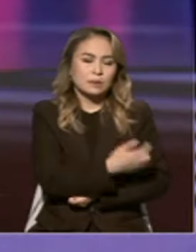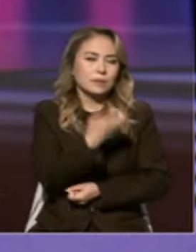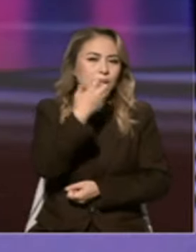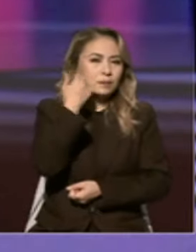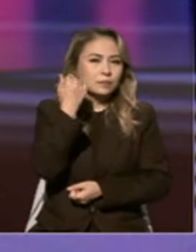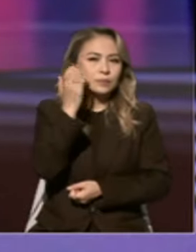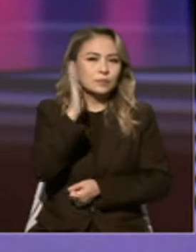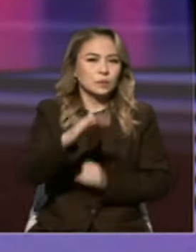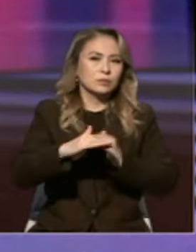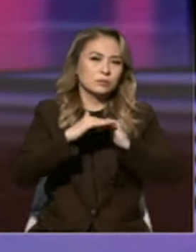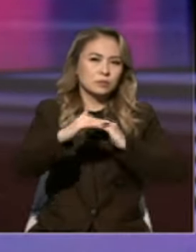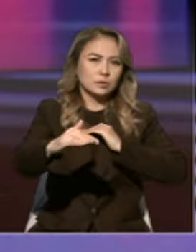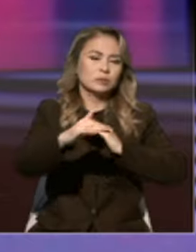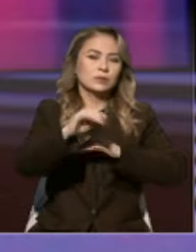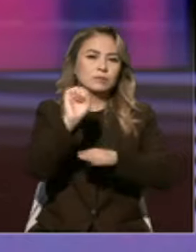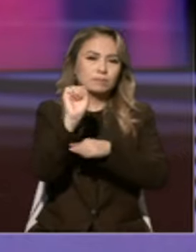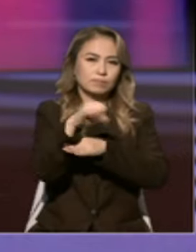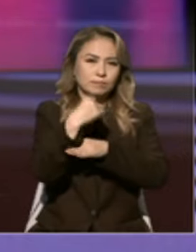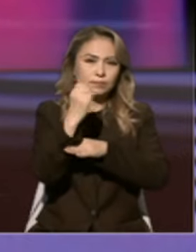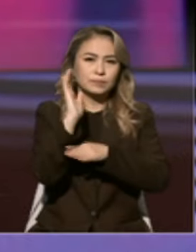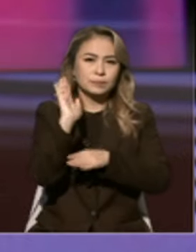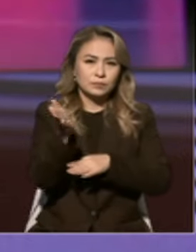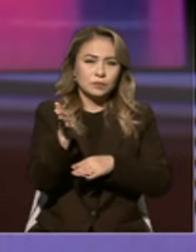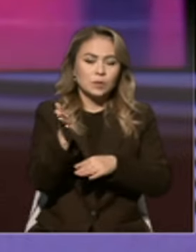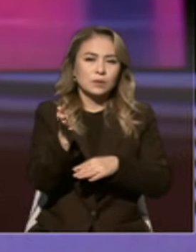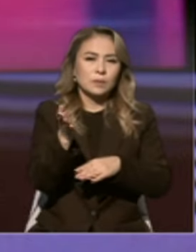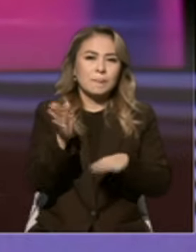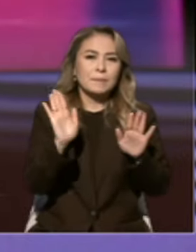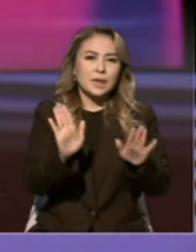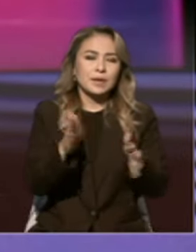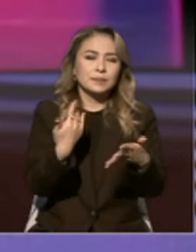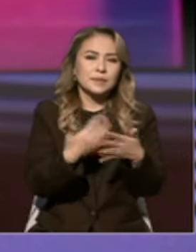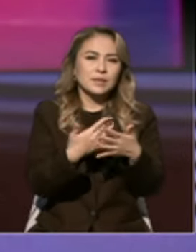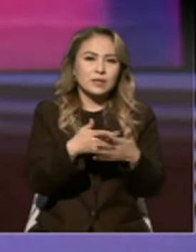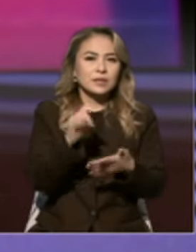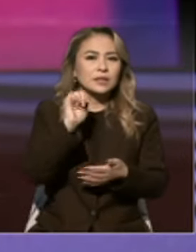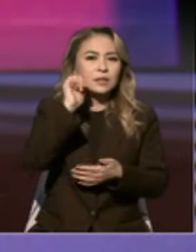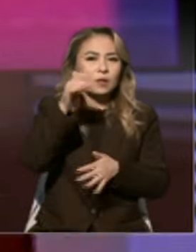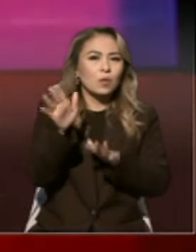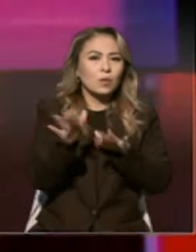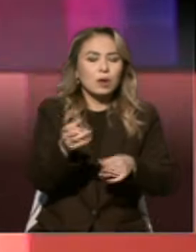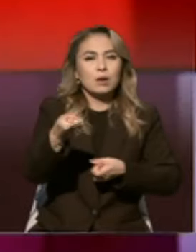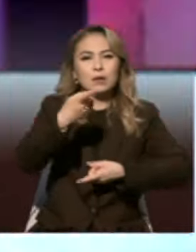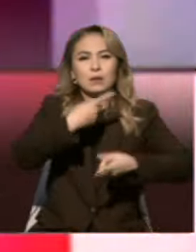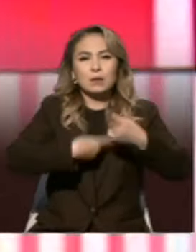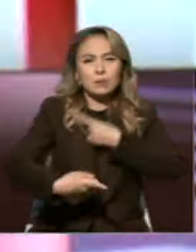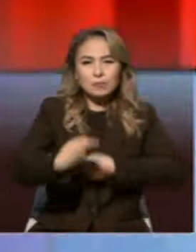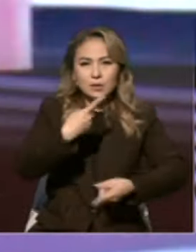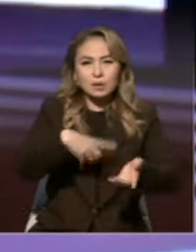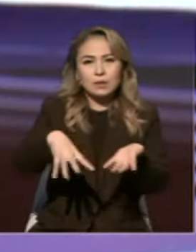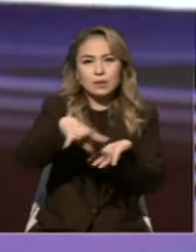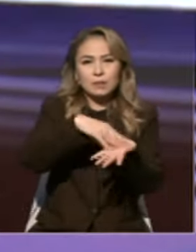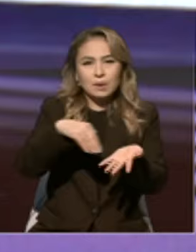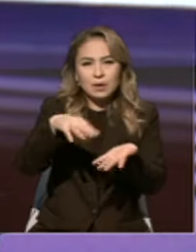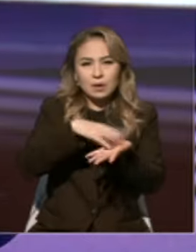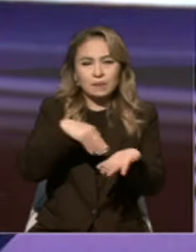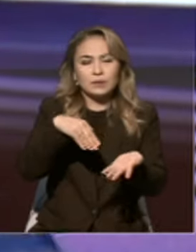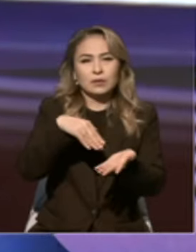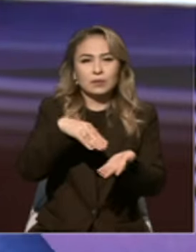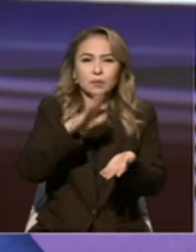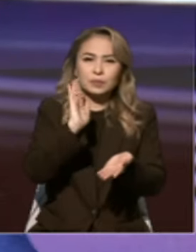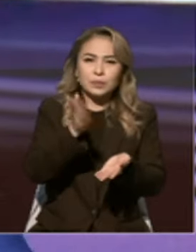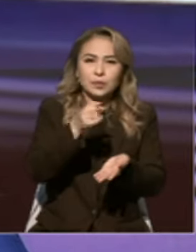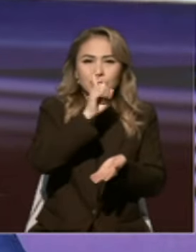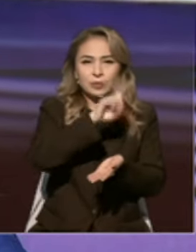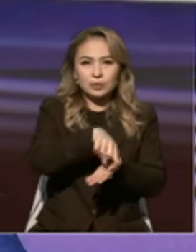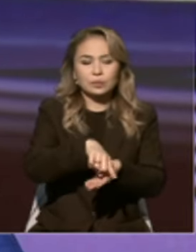осы елдігіміздің арқасында жеңіп шығамыз. Бірақ ертең сол өткеннен кейін қайттан баяғы жаңағы жайбасар мінезімізге салып,